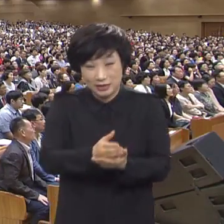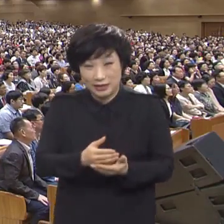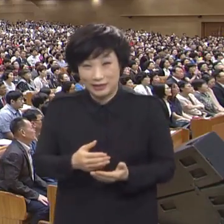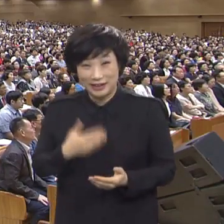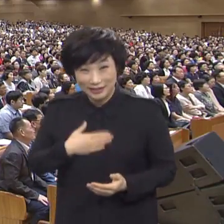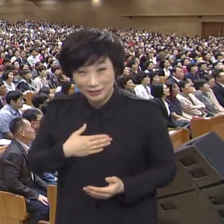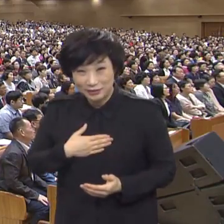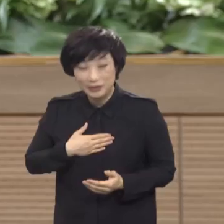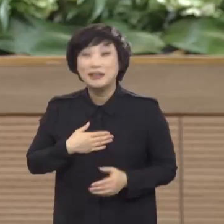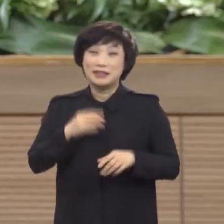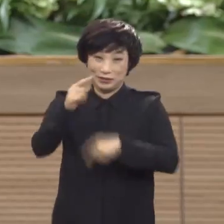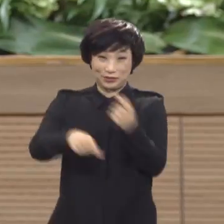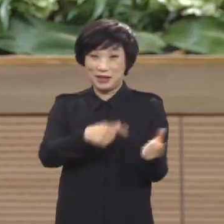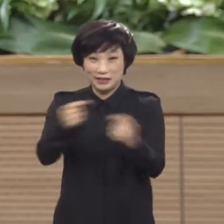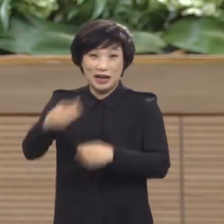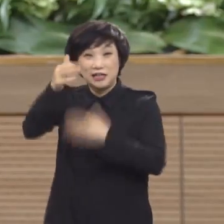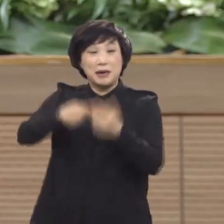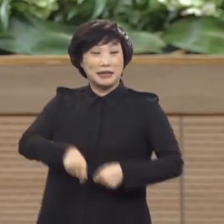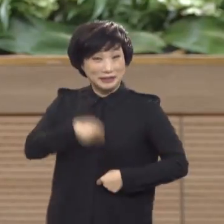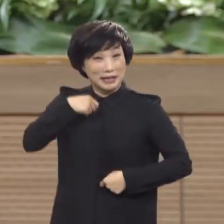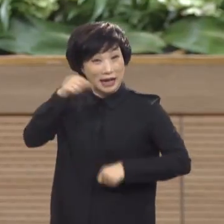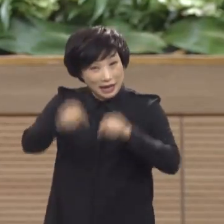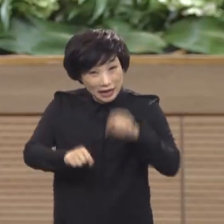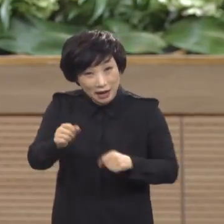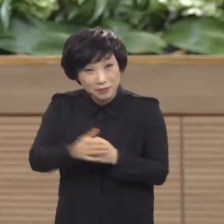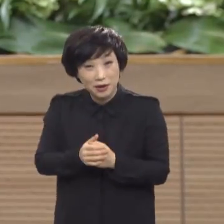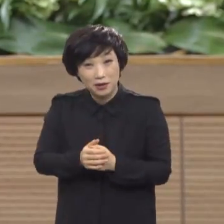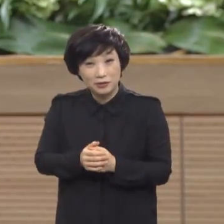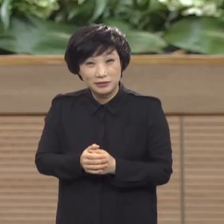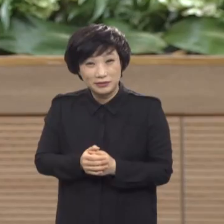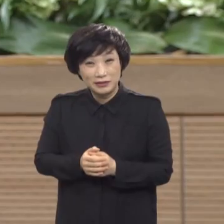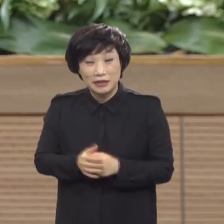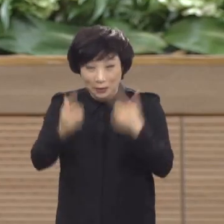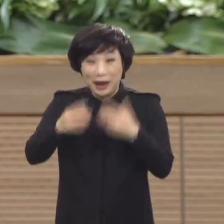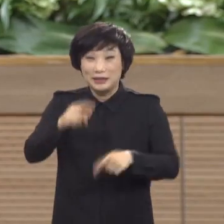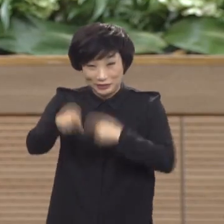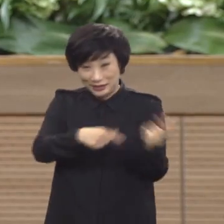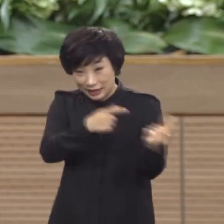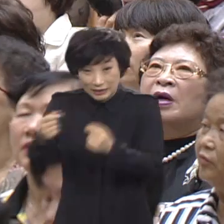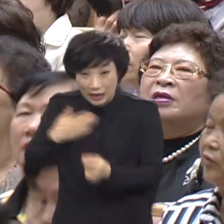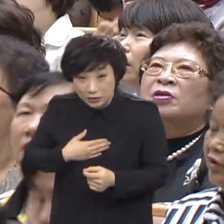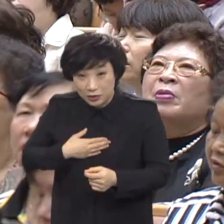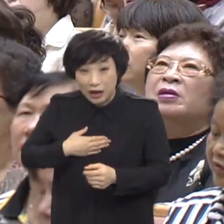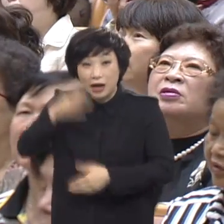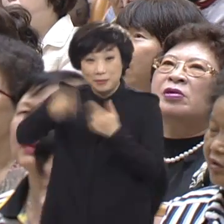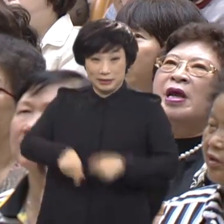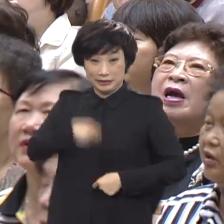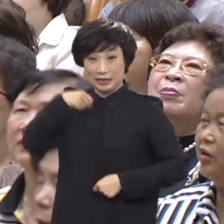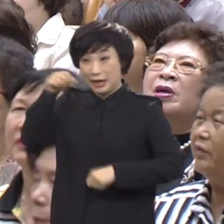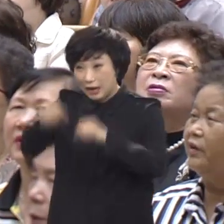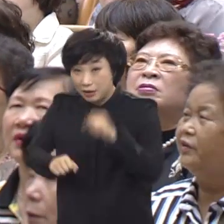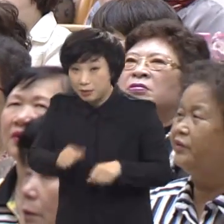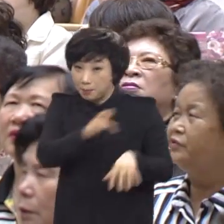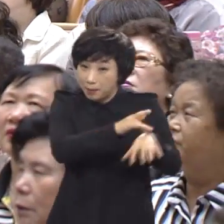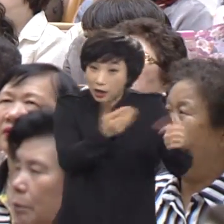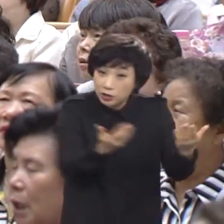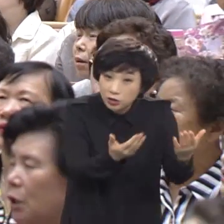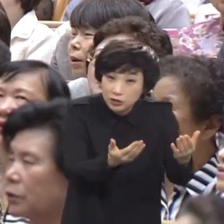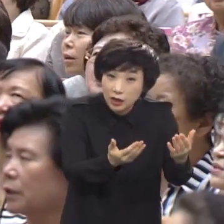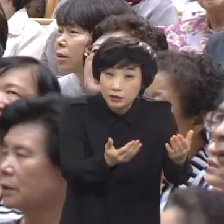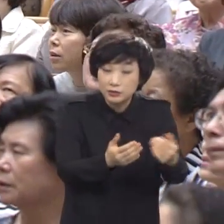같이 하나님의 의를 행하면, 큰 소리로 하나님의 의를 행하면 마귀